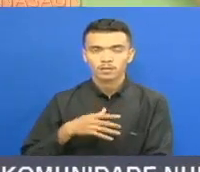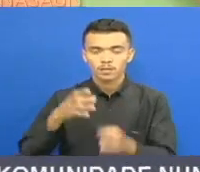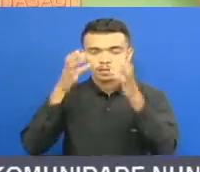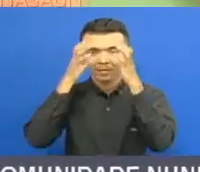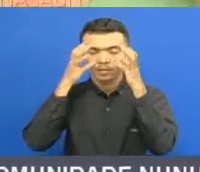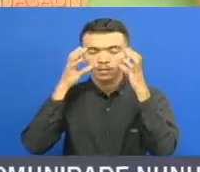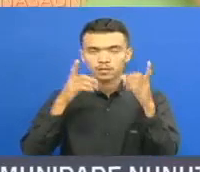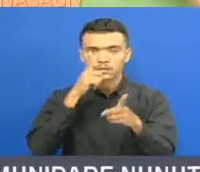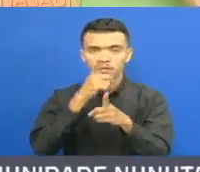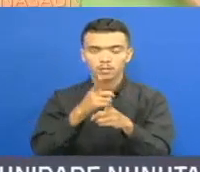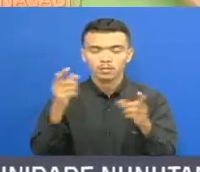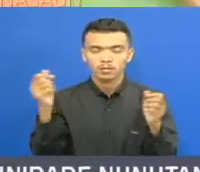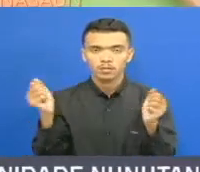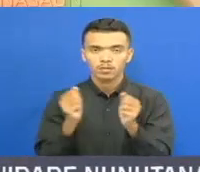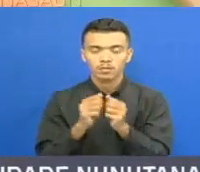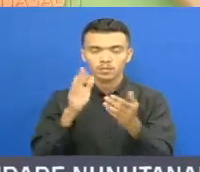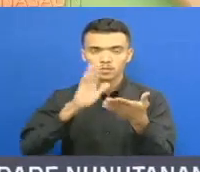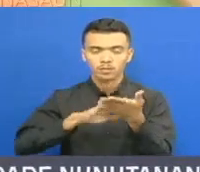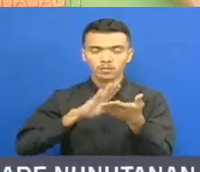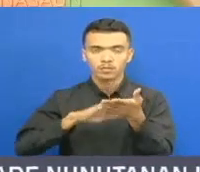tebes ho kondisan eskola ne